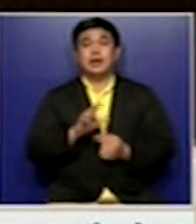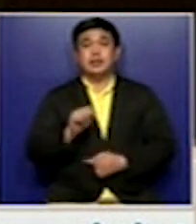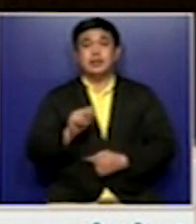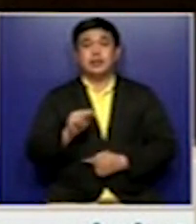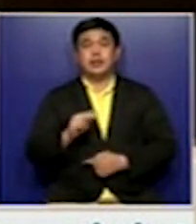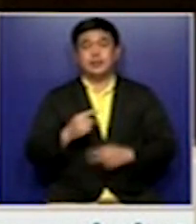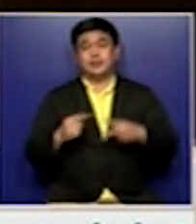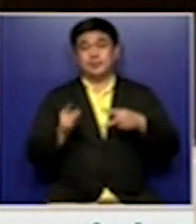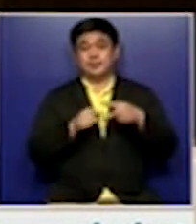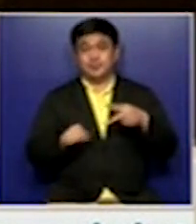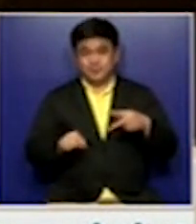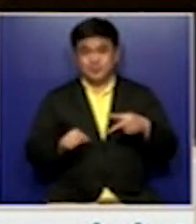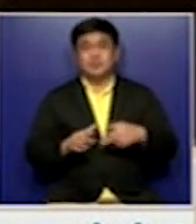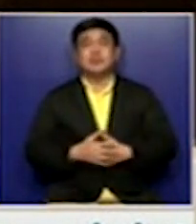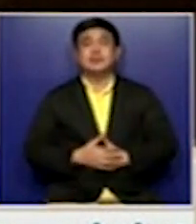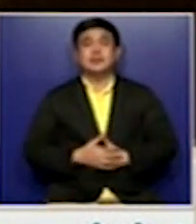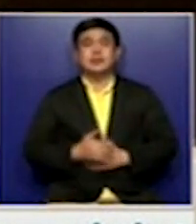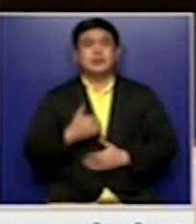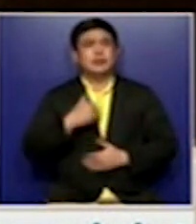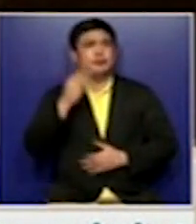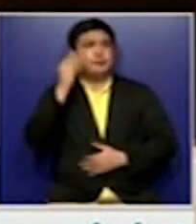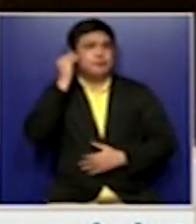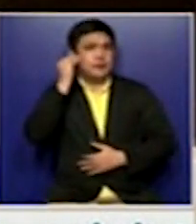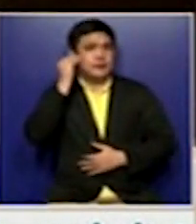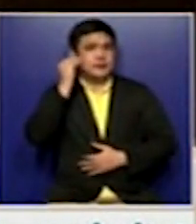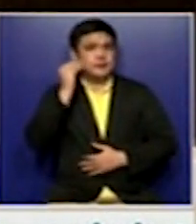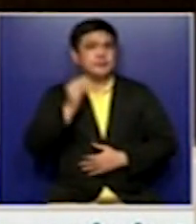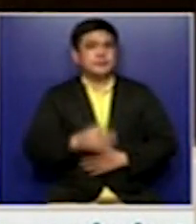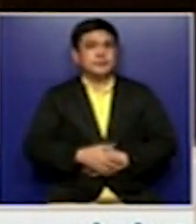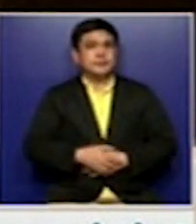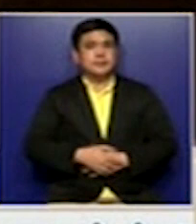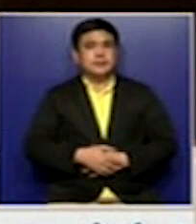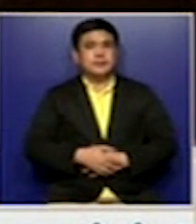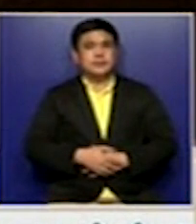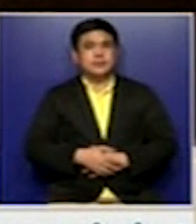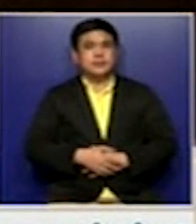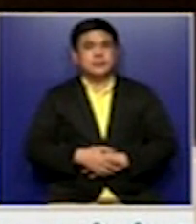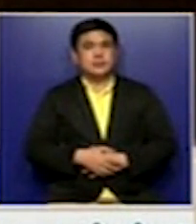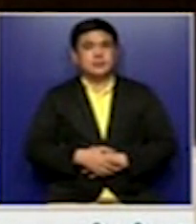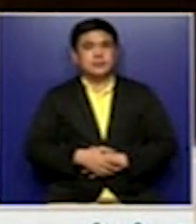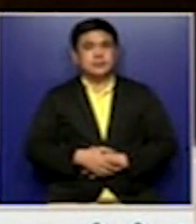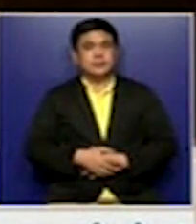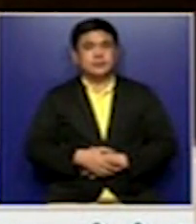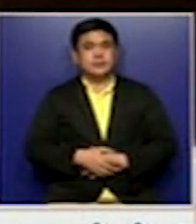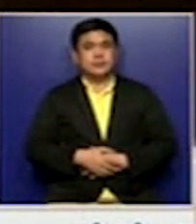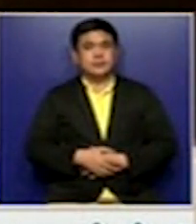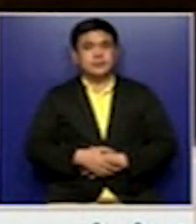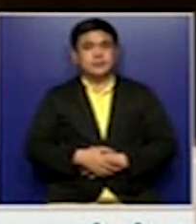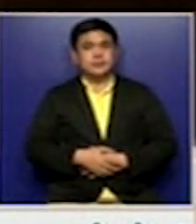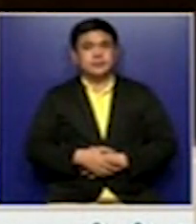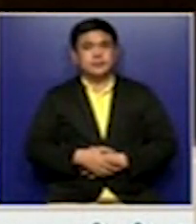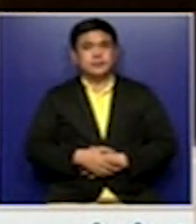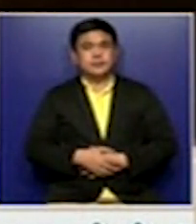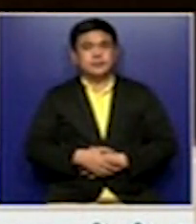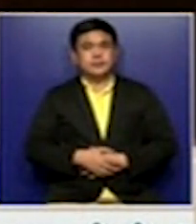รรคก้าวไกลนะคะเมื่อกี้ได้ฟังท่านนายกรัฐมนตรีพ ู ด ว่าท่านมารับอมรัฐใช่ไหม